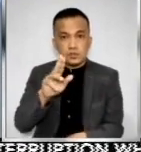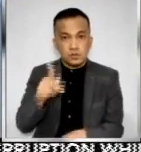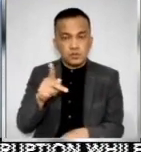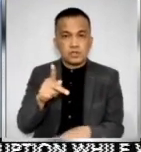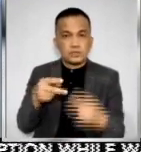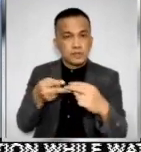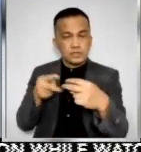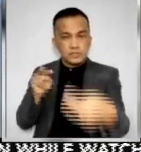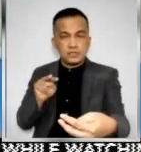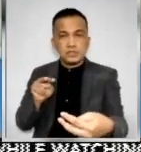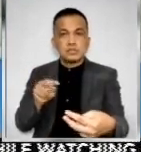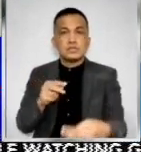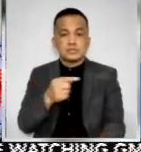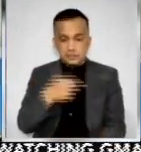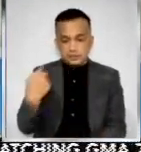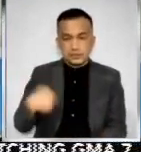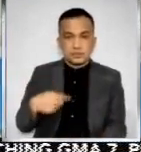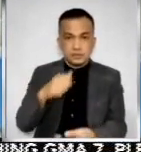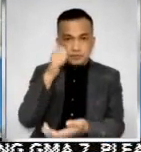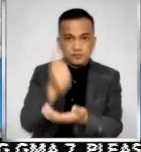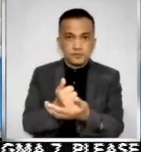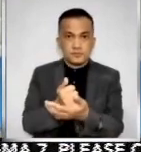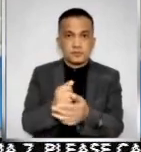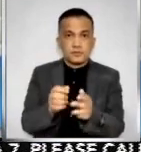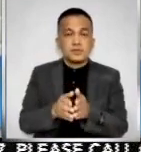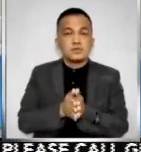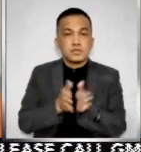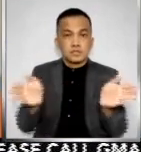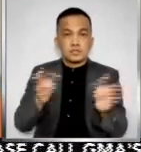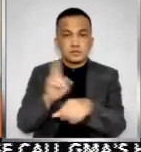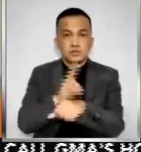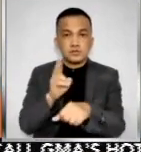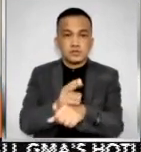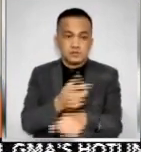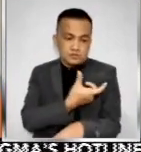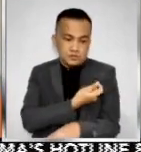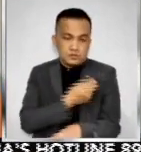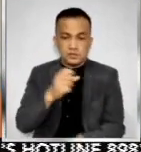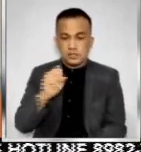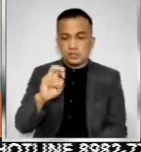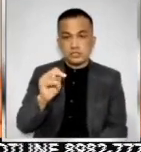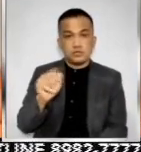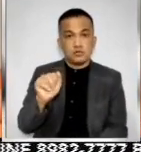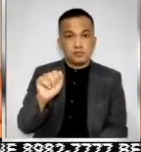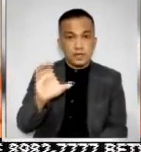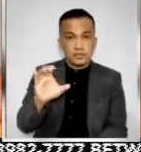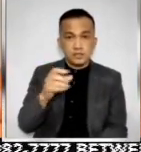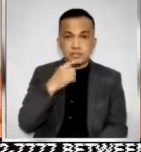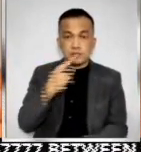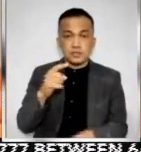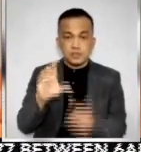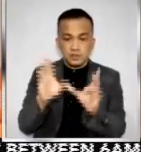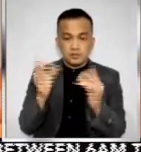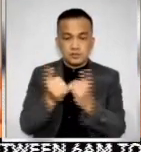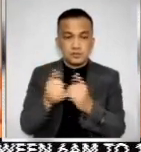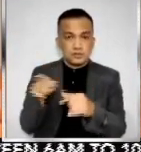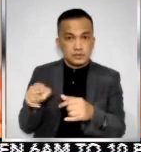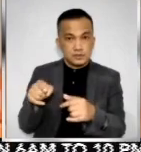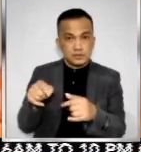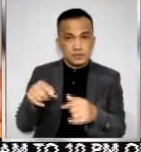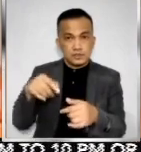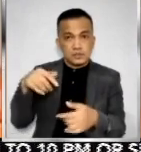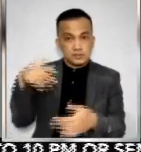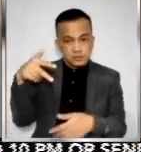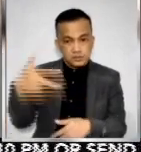China, aprobado na for general use ang COVID vaccine ng Sinovac. Nauna nang sinabi ng kumpanya na batay sa kanilang third stage clinical trial